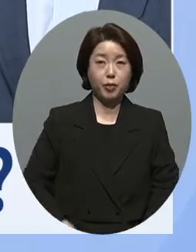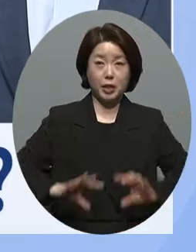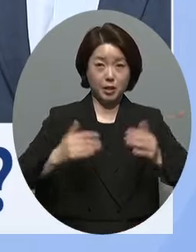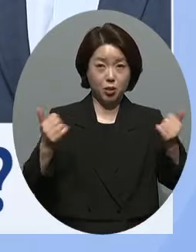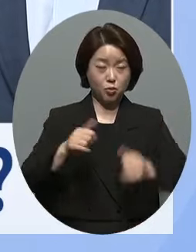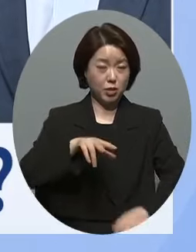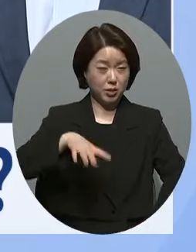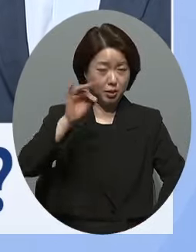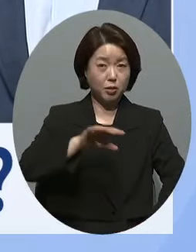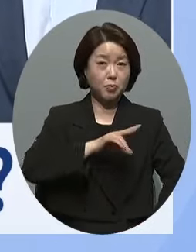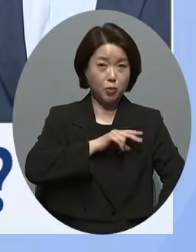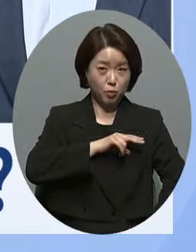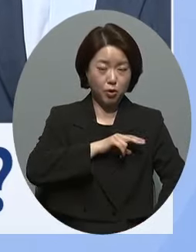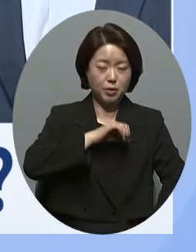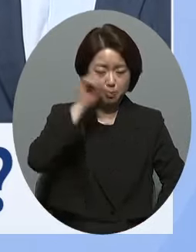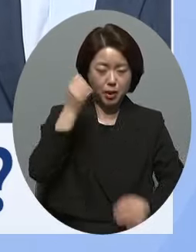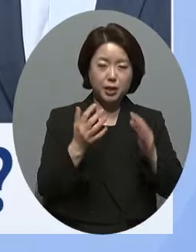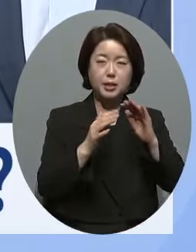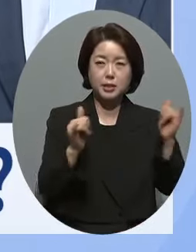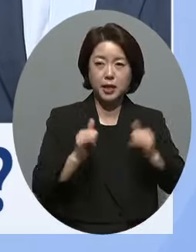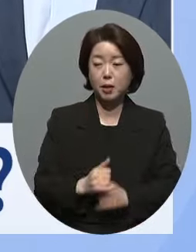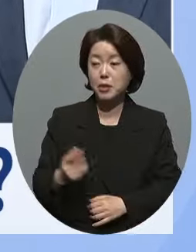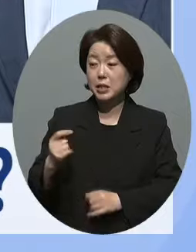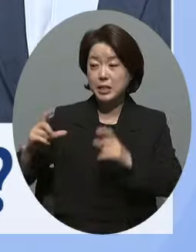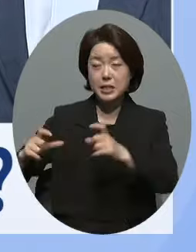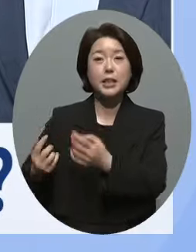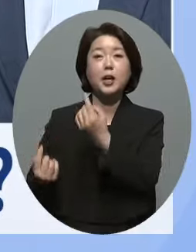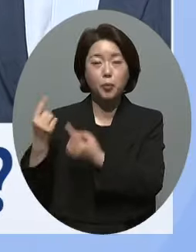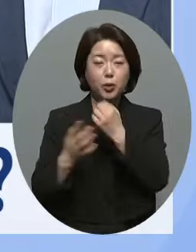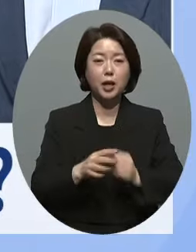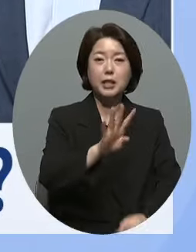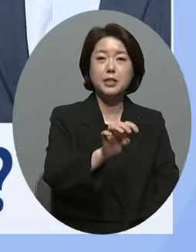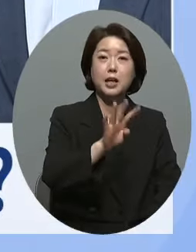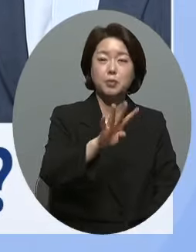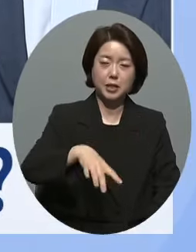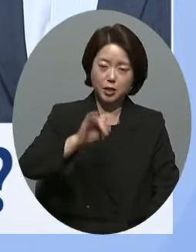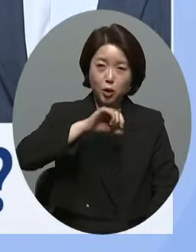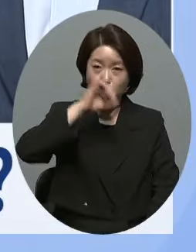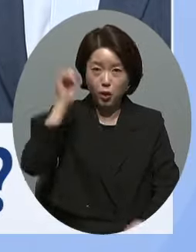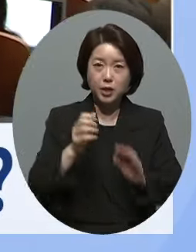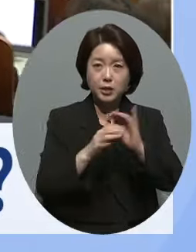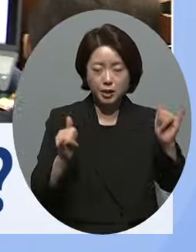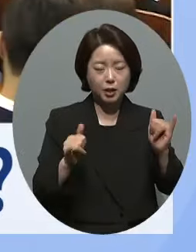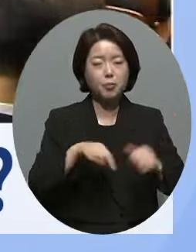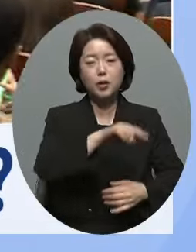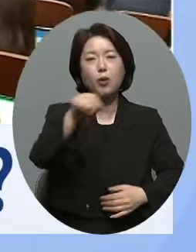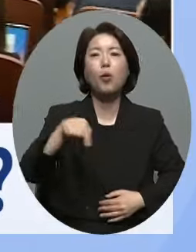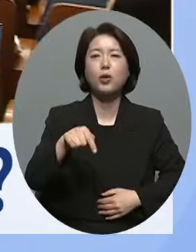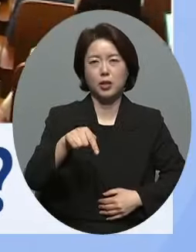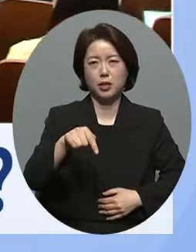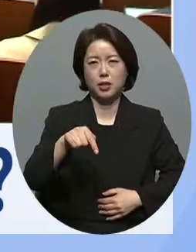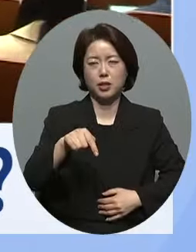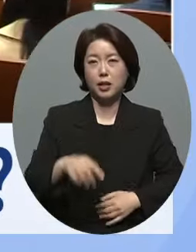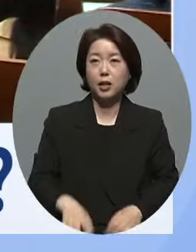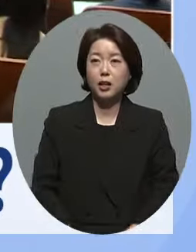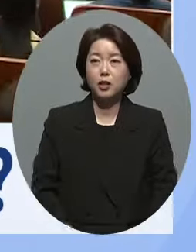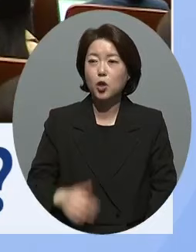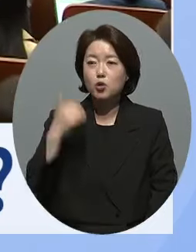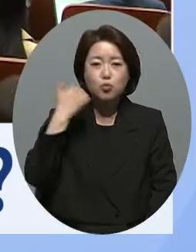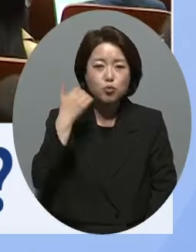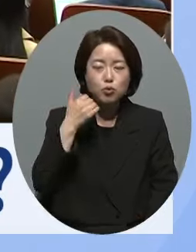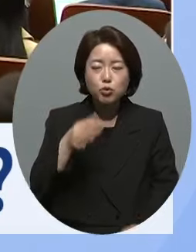저는 TK 표보다 초선 44명의 표심이 그래도 1 정도를 차지하기 때문에 상당 부분 여기에서 좀 말하자면은